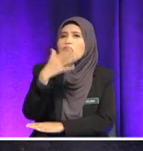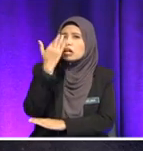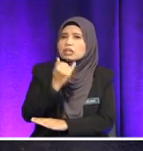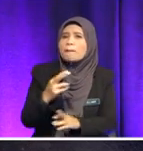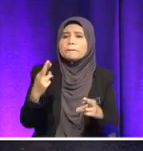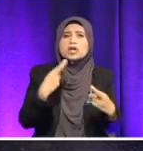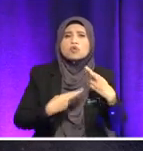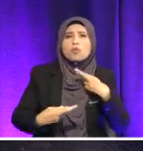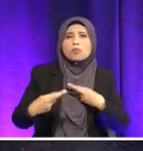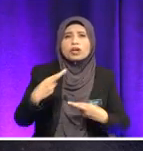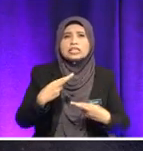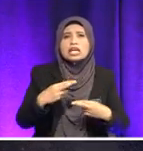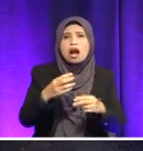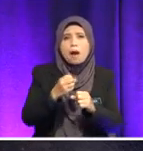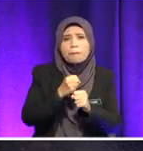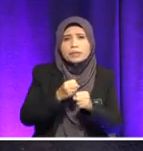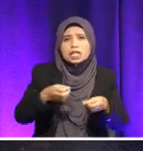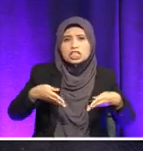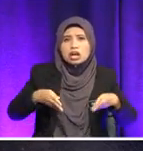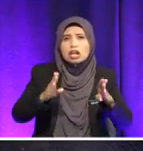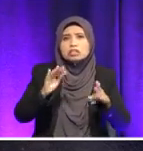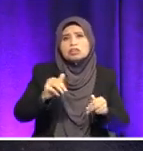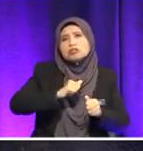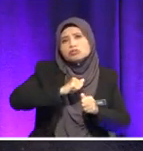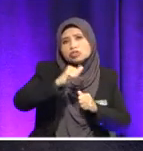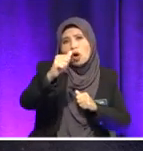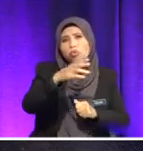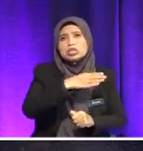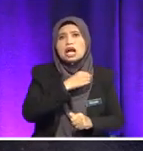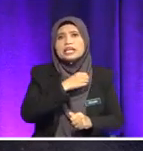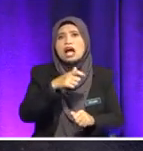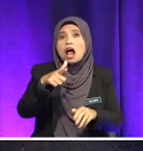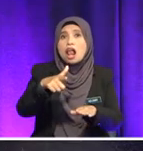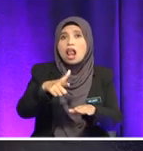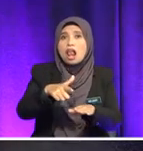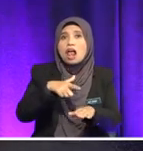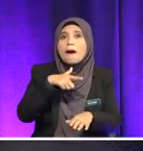ambil jalan yang jauh dan masih agak lama